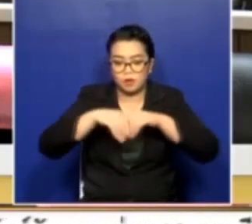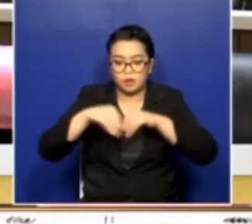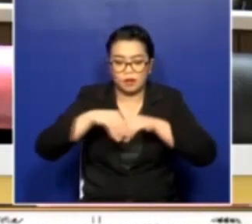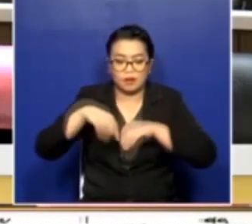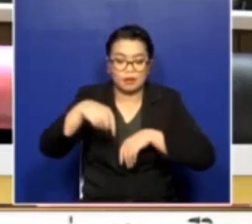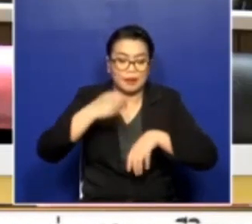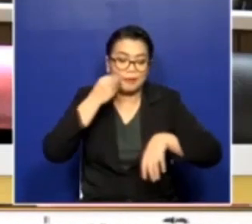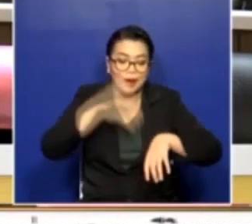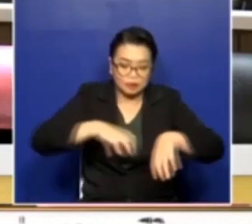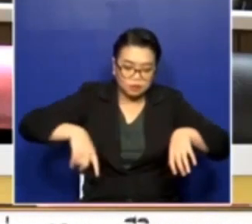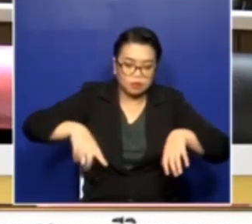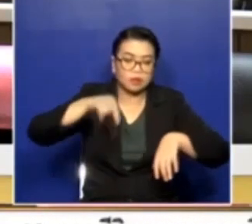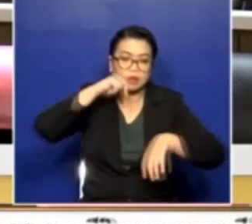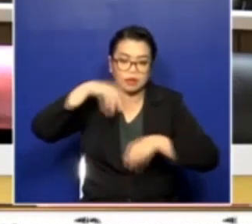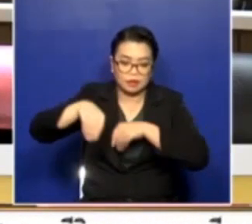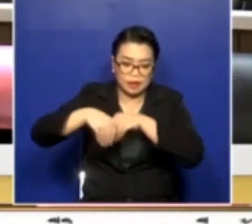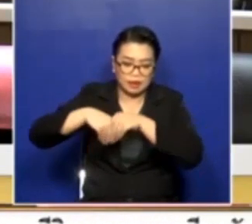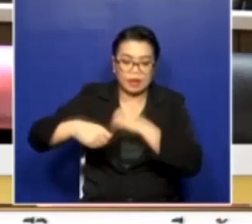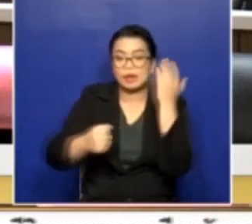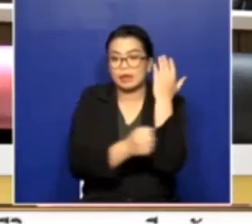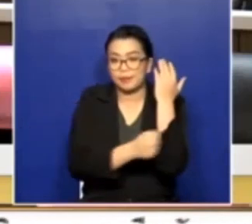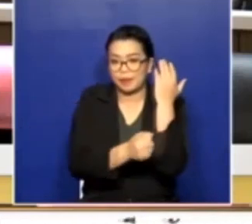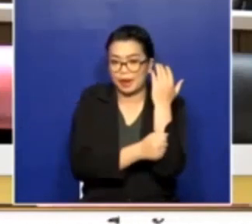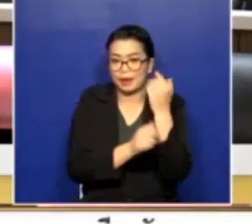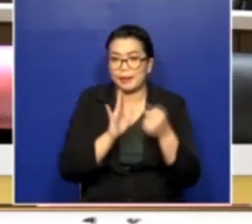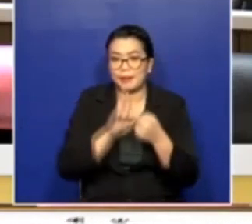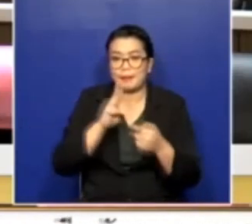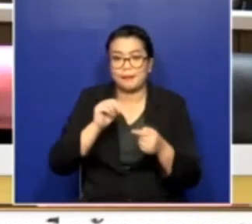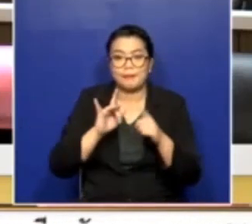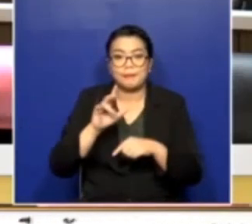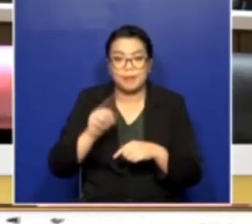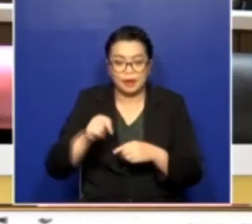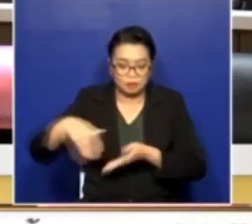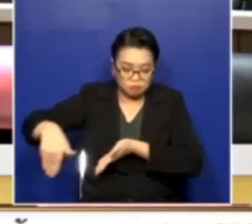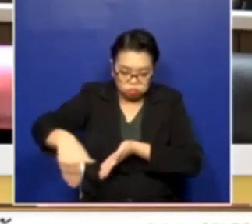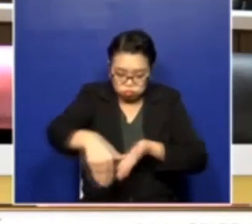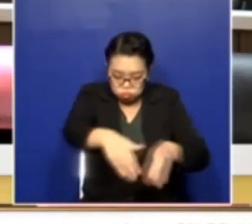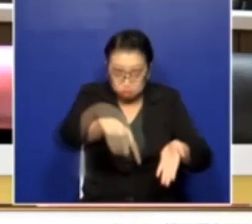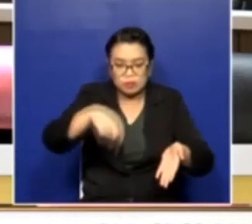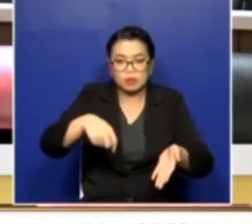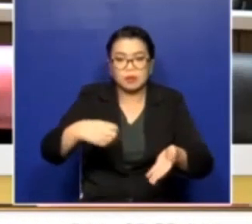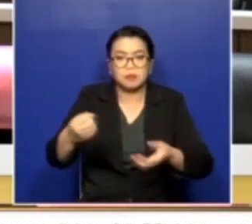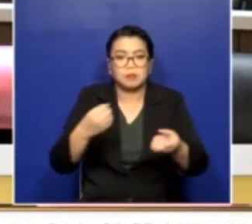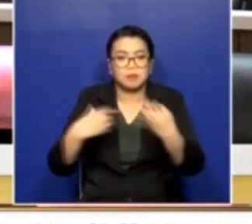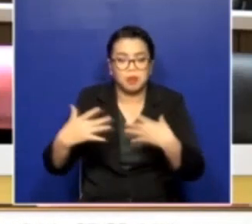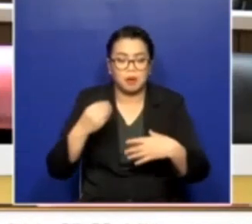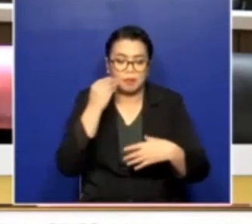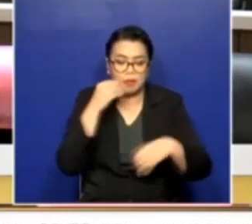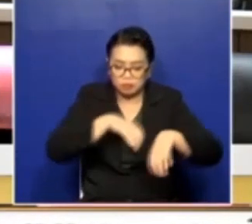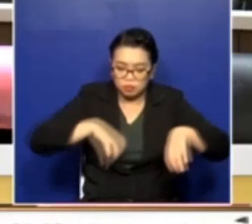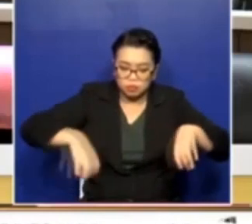รีซอยกำนันแม้น13เขตบางบอนแขวงคลองบางพลานได้รับความเดือดร้อนจากชาวบ้านที่อาศัยอยู่